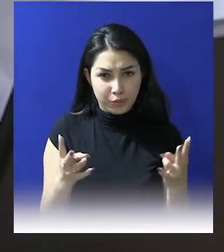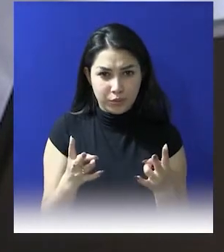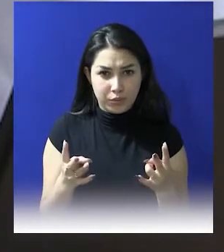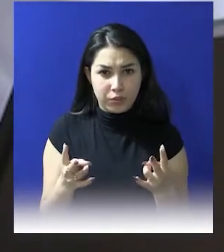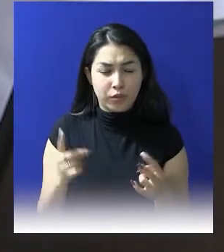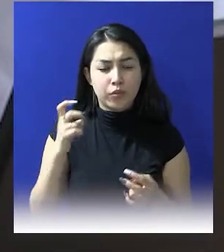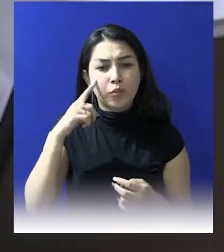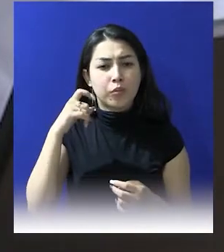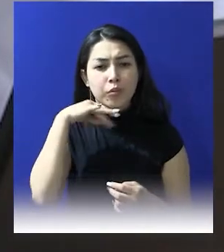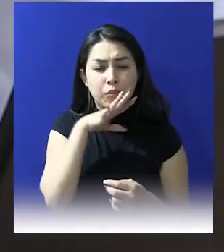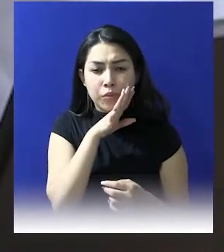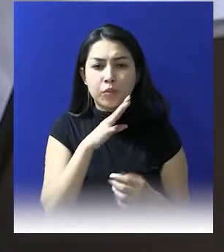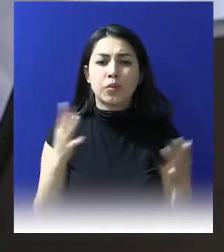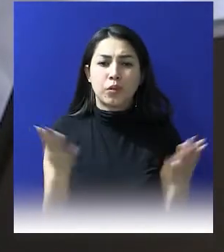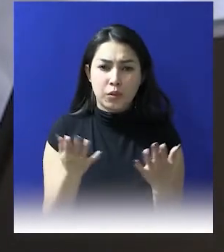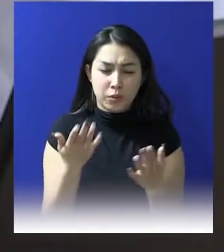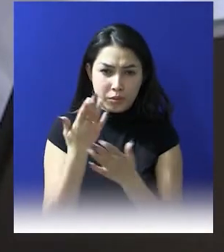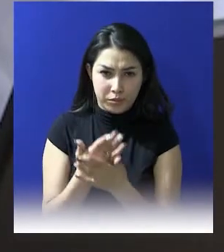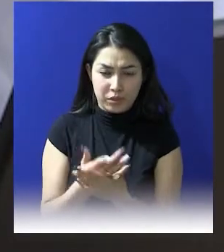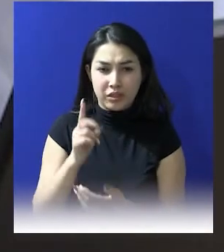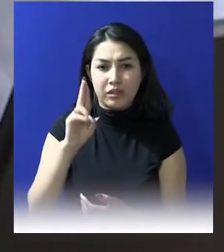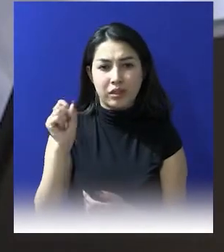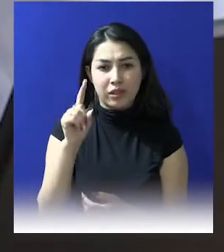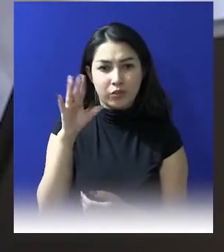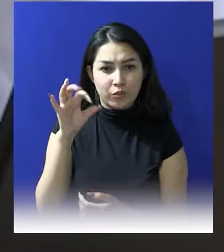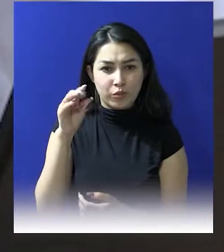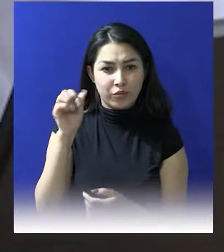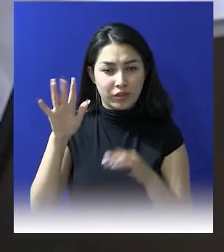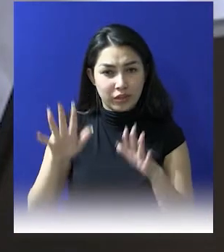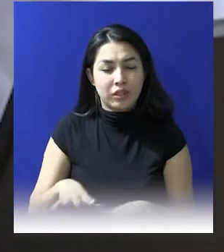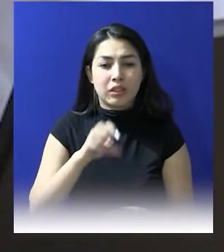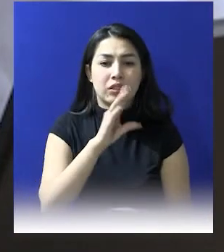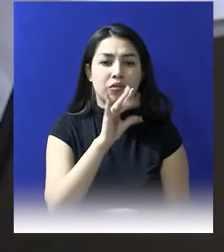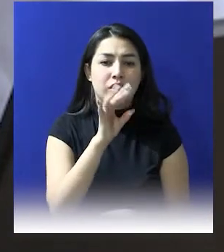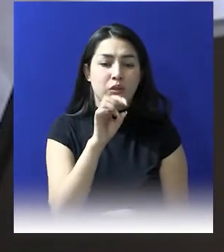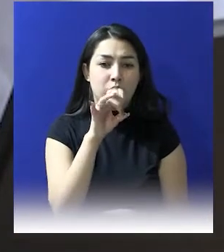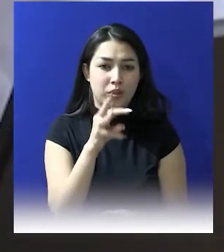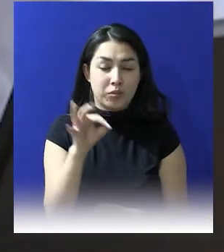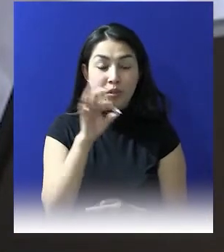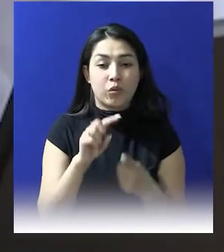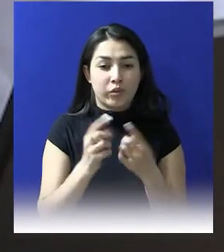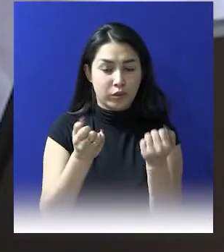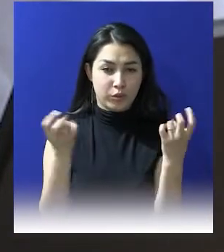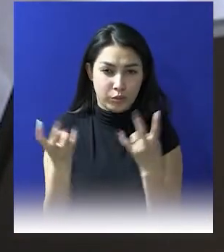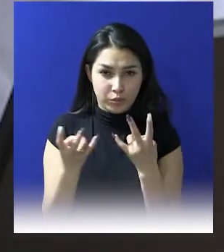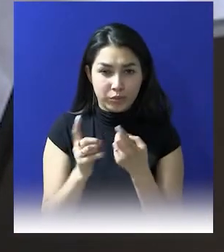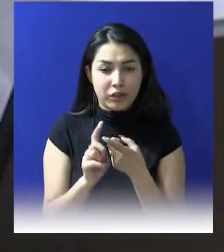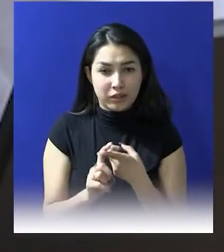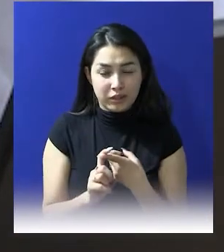Неғұрлам көбірек тұқым, оның үстінен өзімізде болды тұқымның барлығы кәсіпқосалықта. Мынау еврофинда, соны біз енді алуымыз керек,